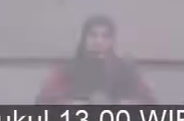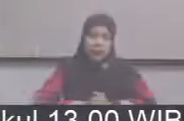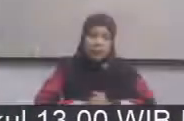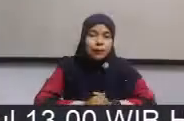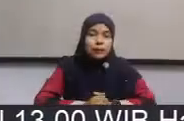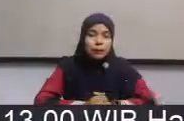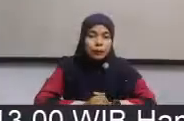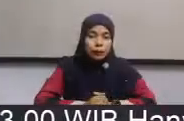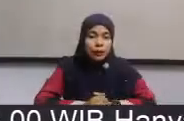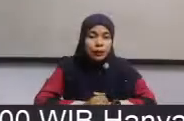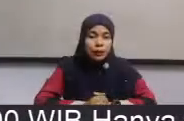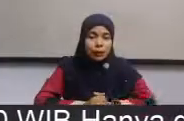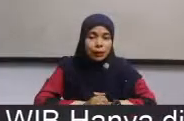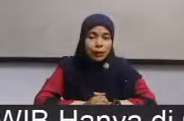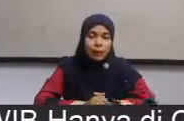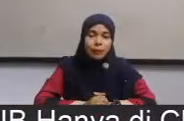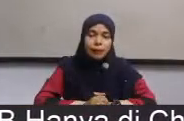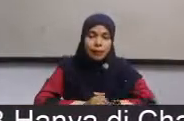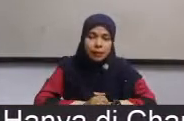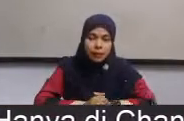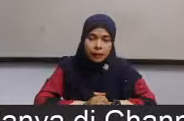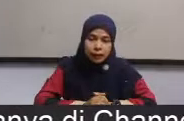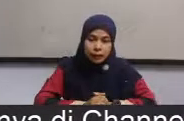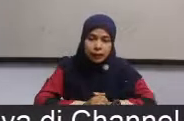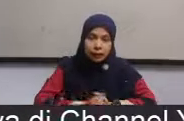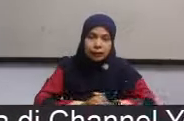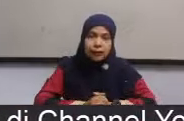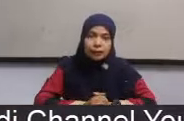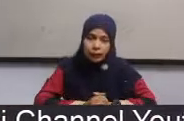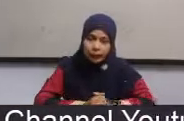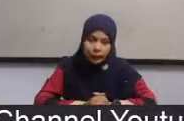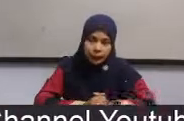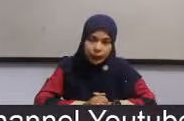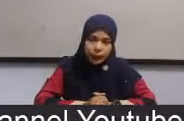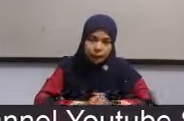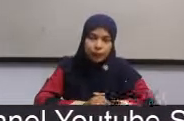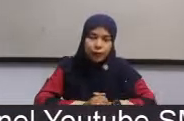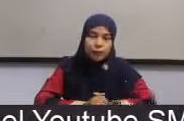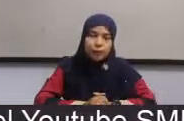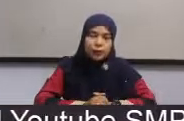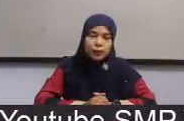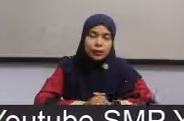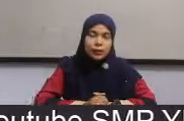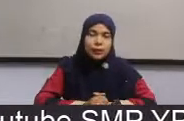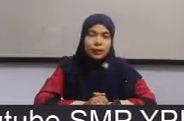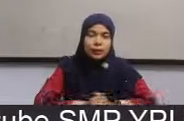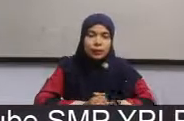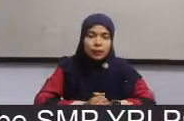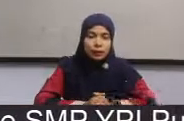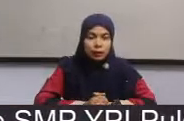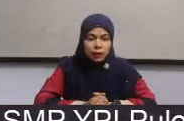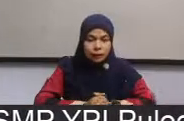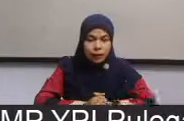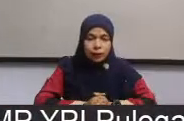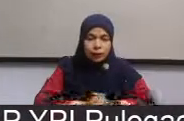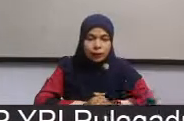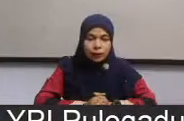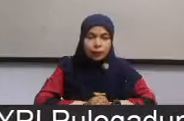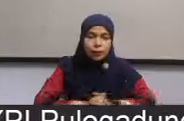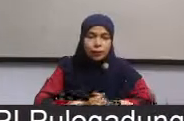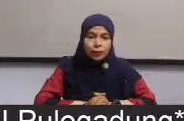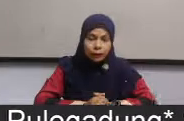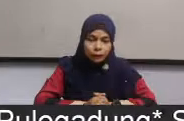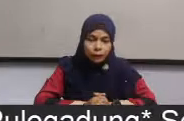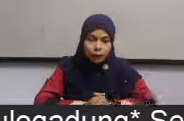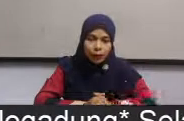Oke Sebelum kita mulai pembelajaran IPS dengan bola di sini kita berdoa